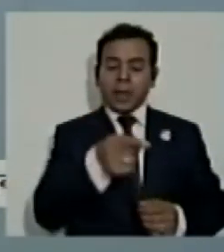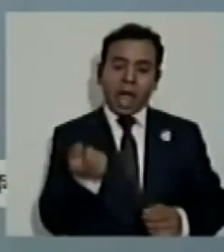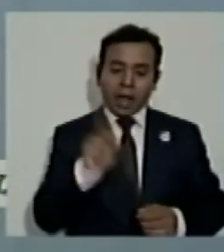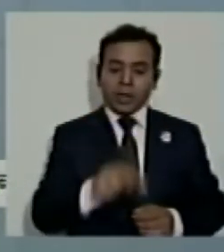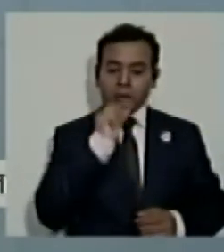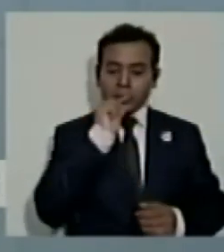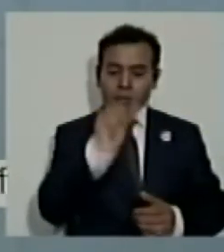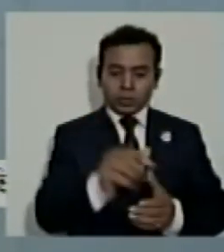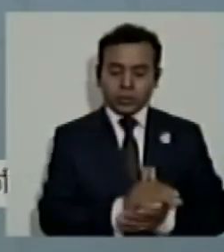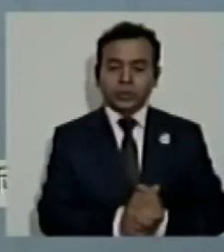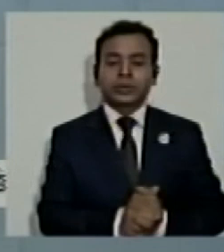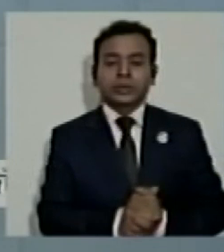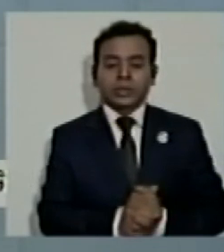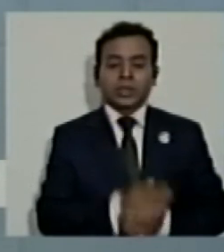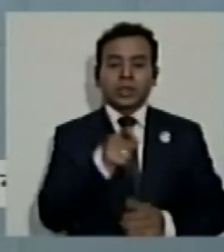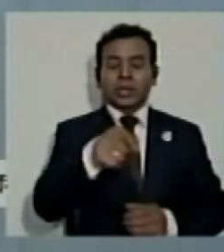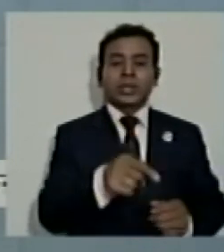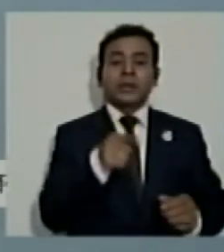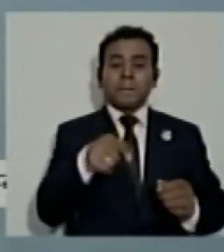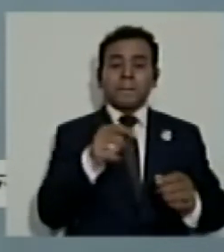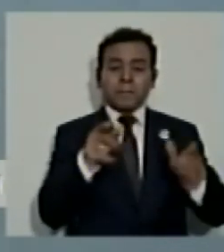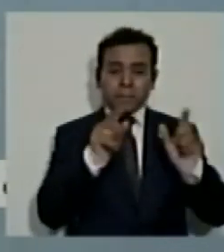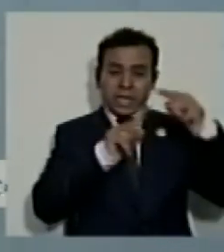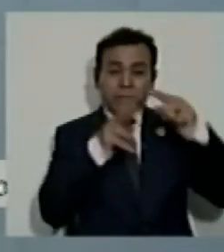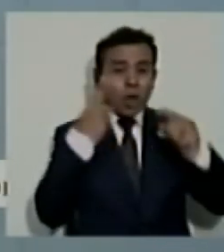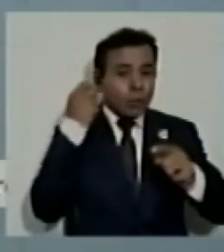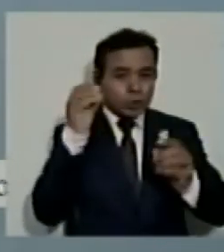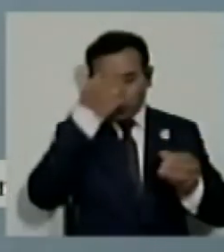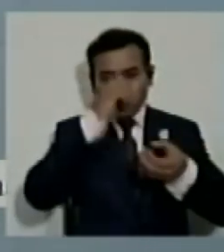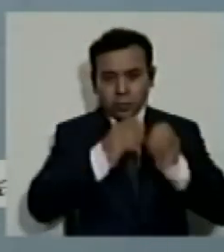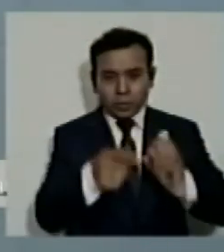24 ঘন্টায় মৃত্যুবরণ করেছেন 9 জন। সবার এই বিদেহী আত্মার শান্তি কামনা করছি।